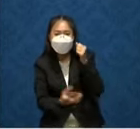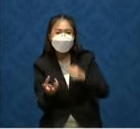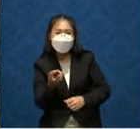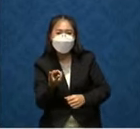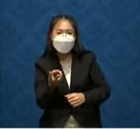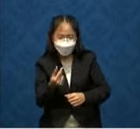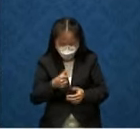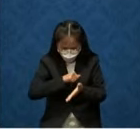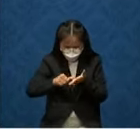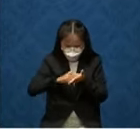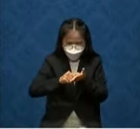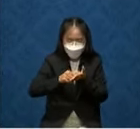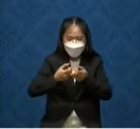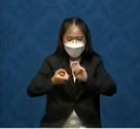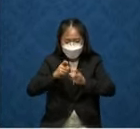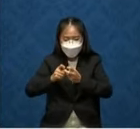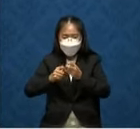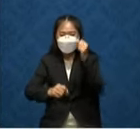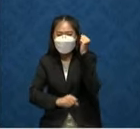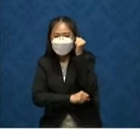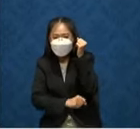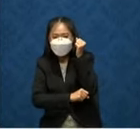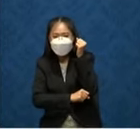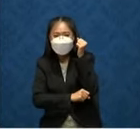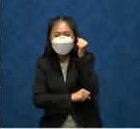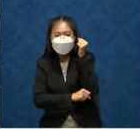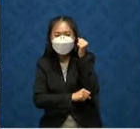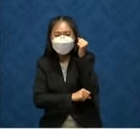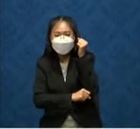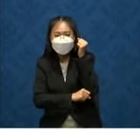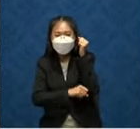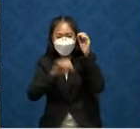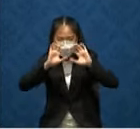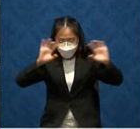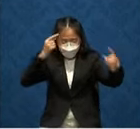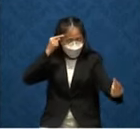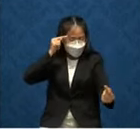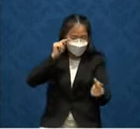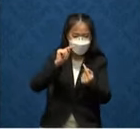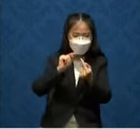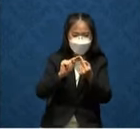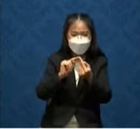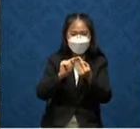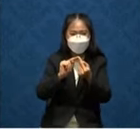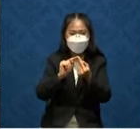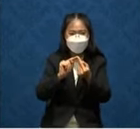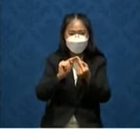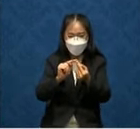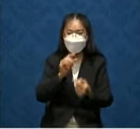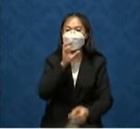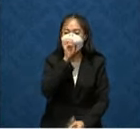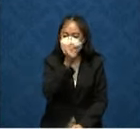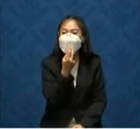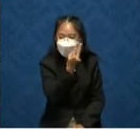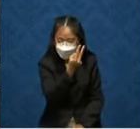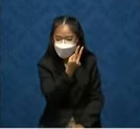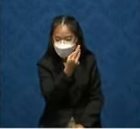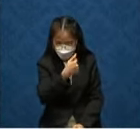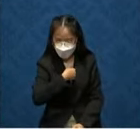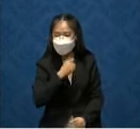ความยากจนแบม่งเป้าท่ลไปศึษาดูแล้วกัน